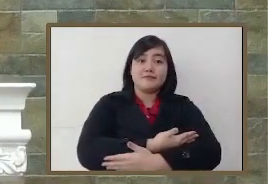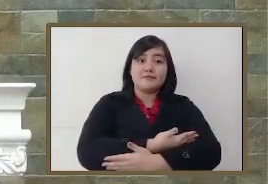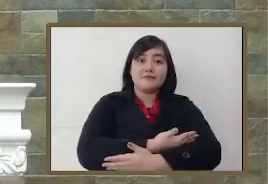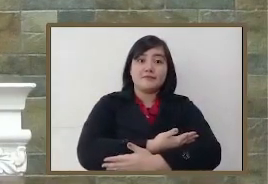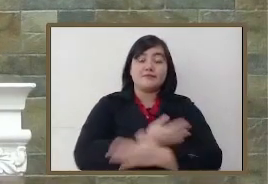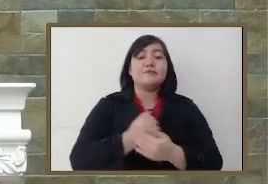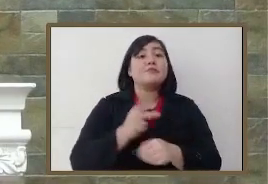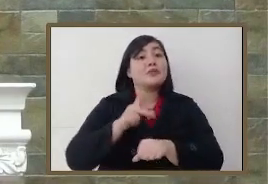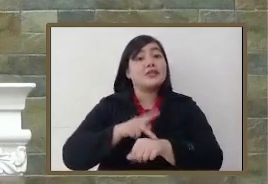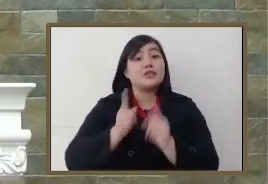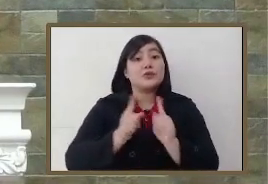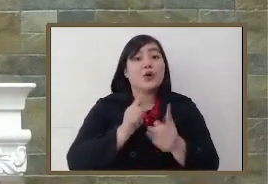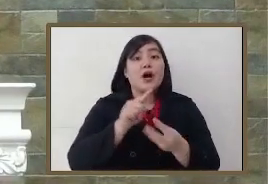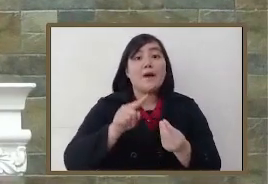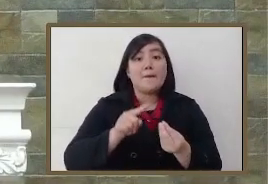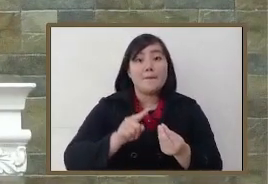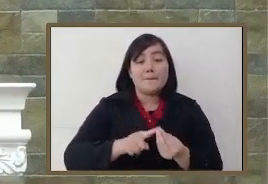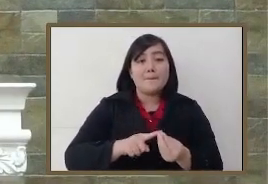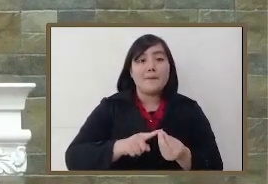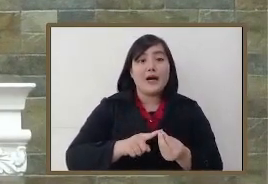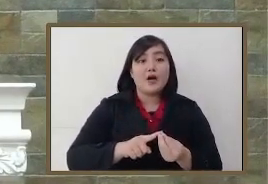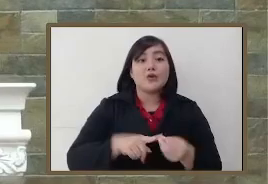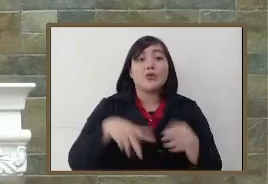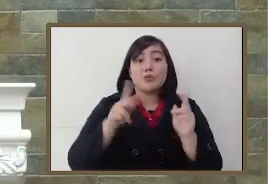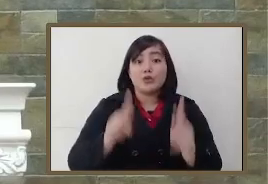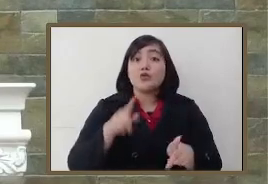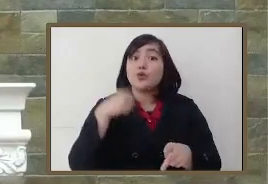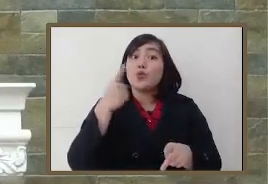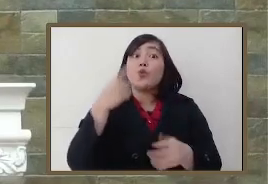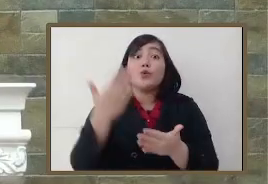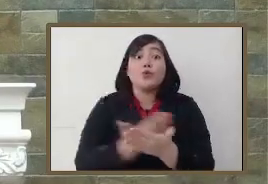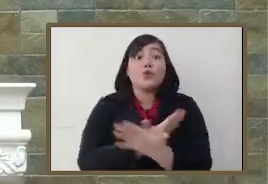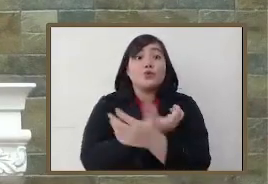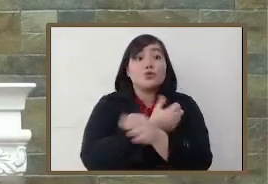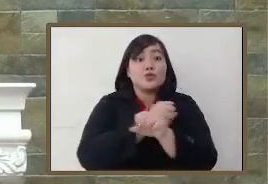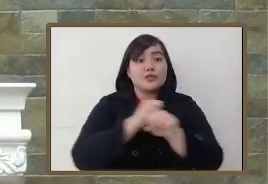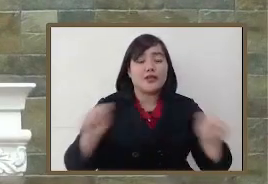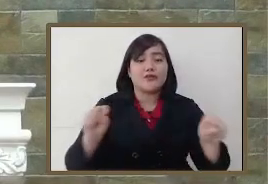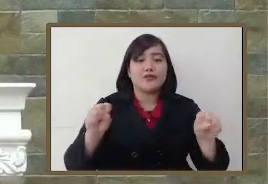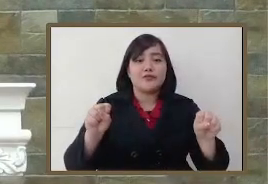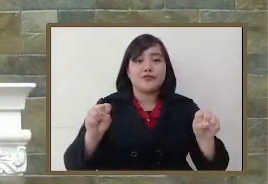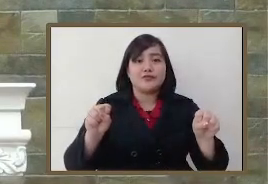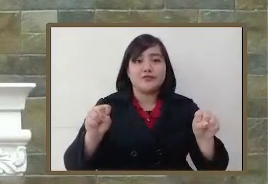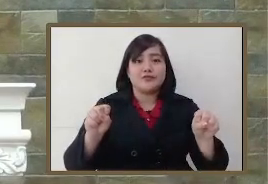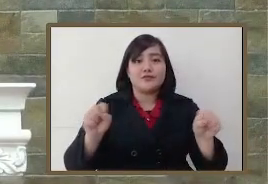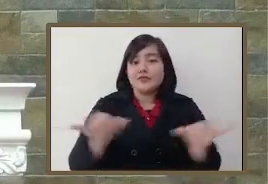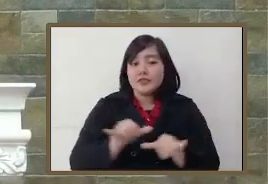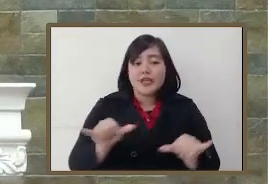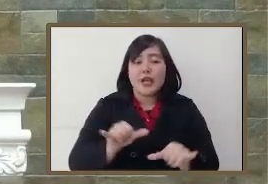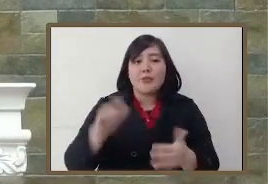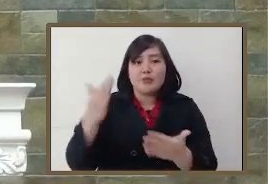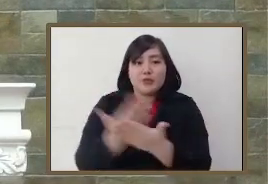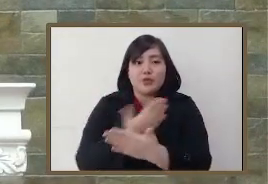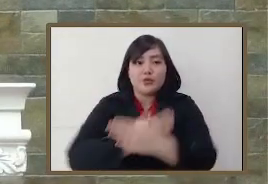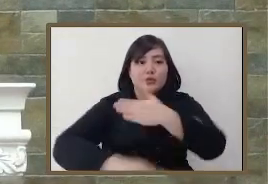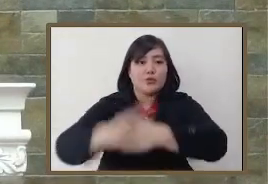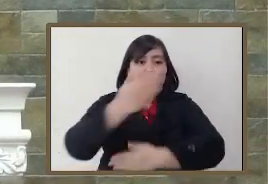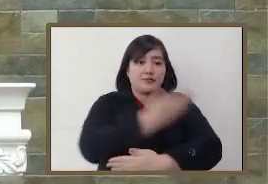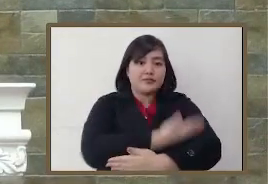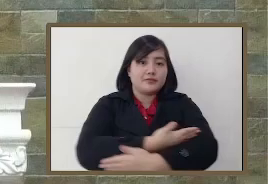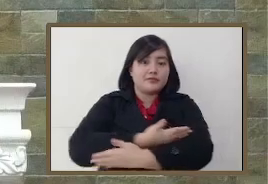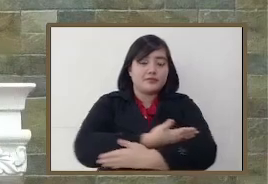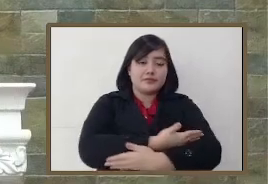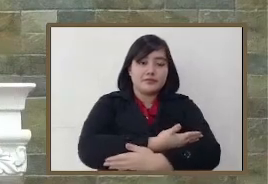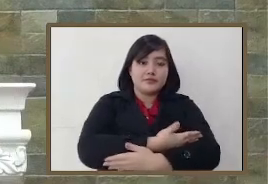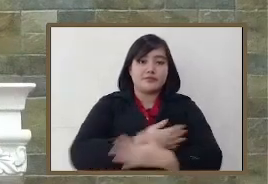ang isang taong ligtas. Alright? As a newborn what? Babes. Then